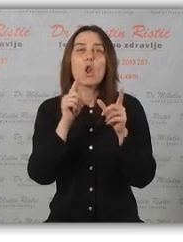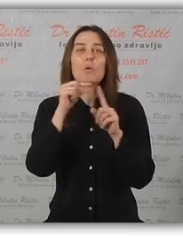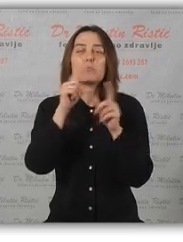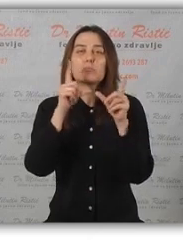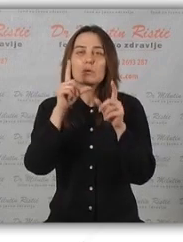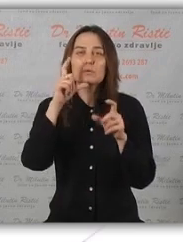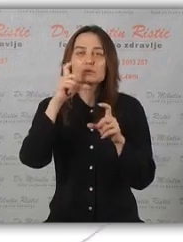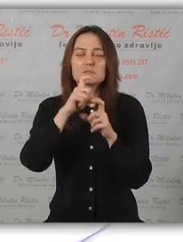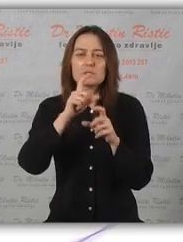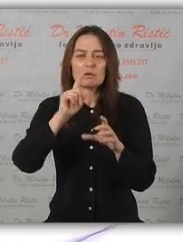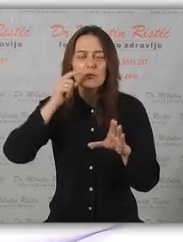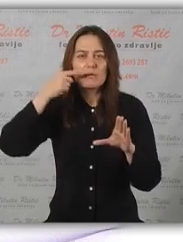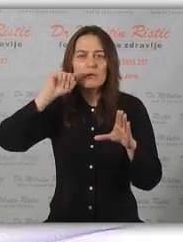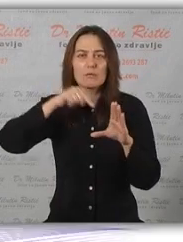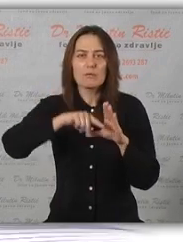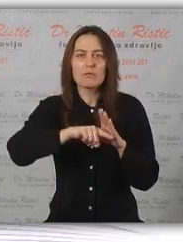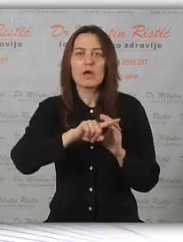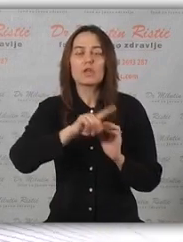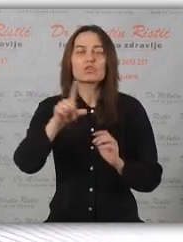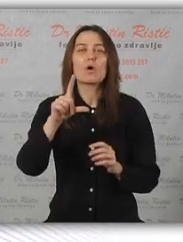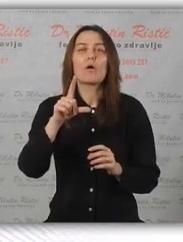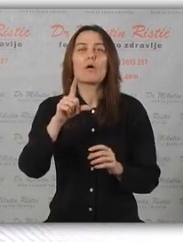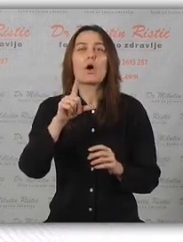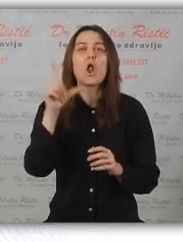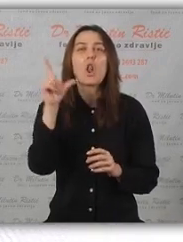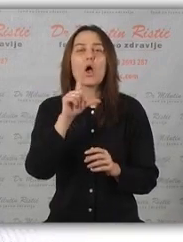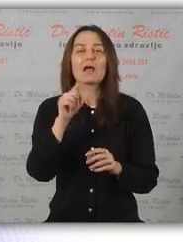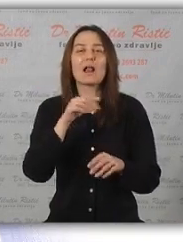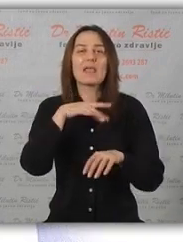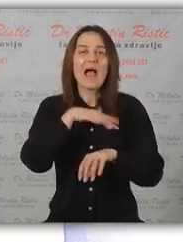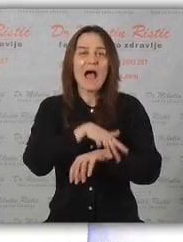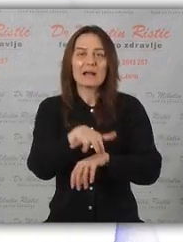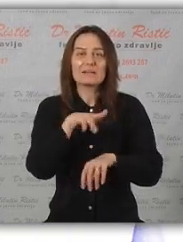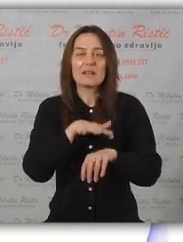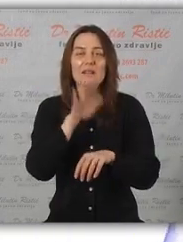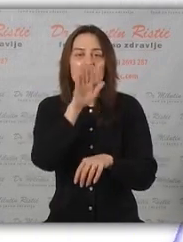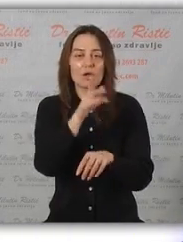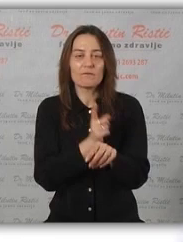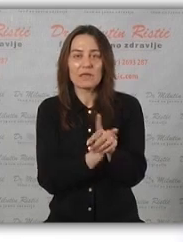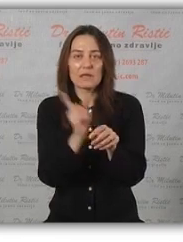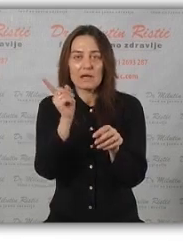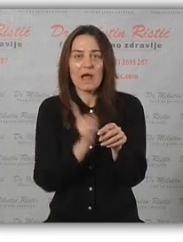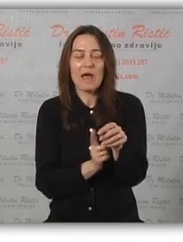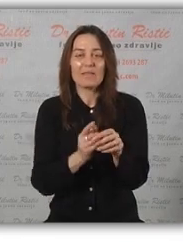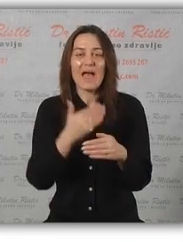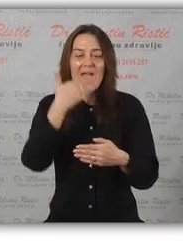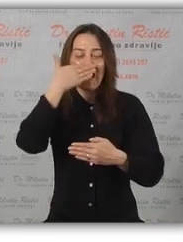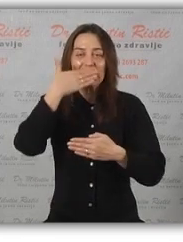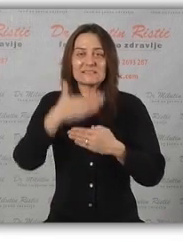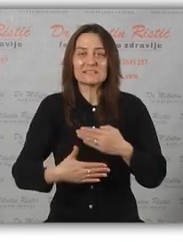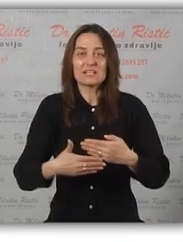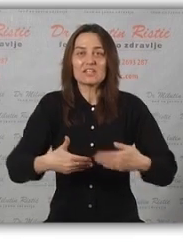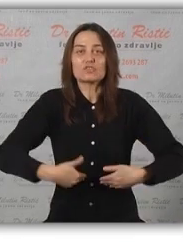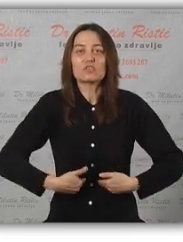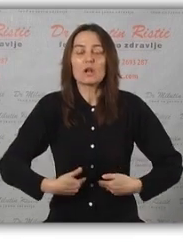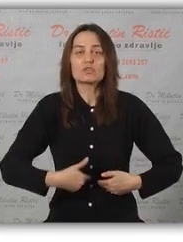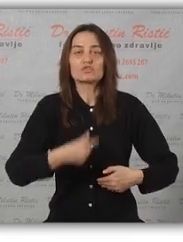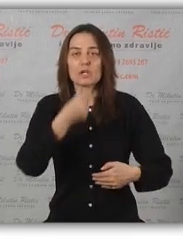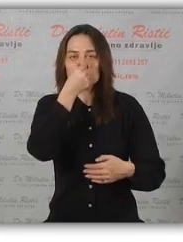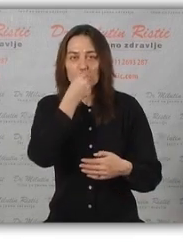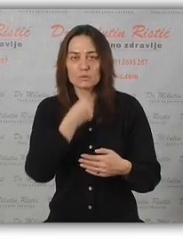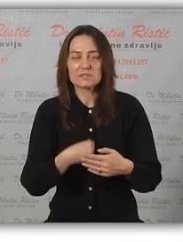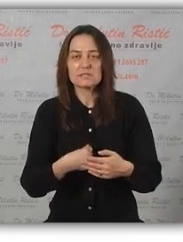dubok, i ako doseže do lokalnih arterija i njihovih grana u zidu